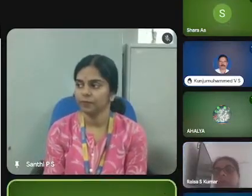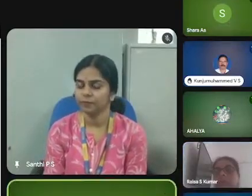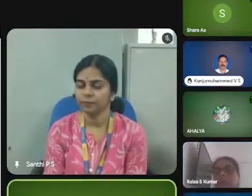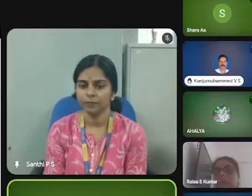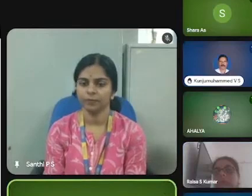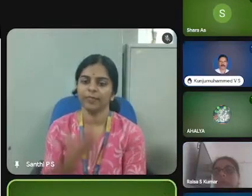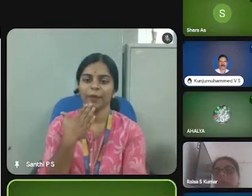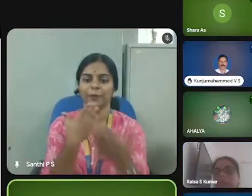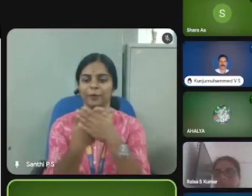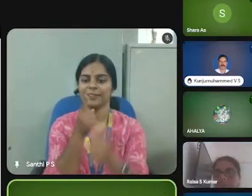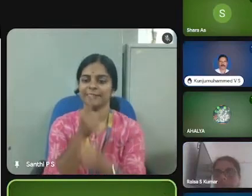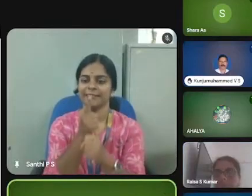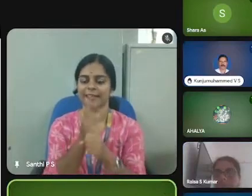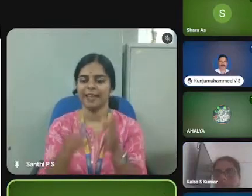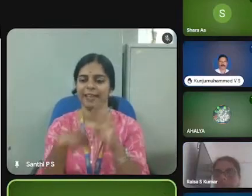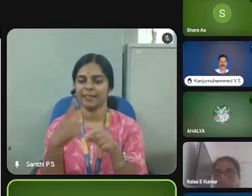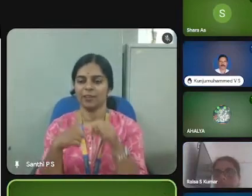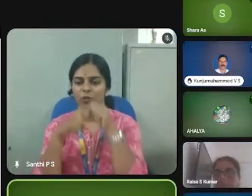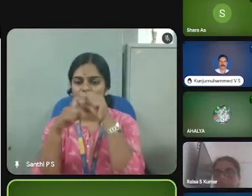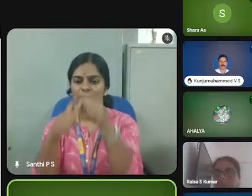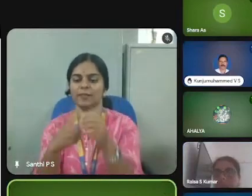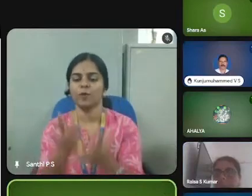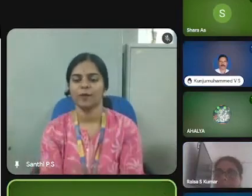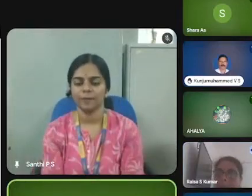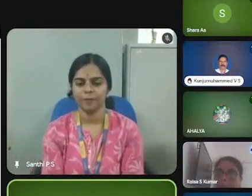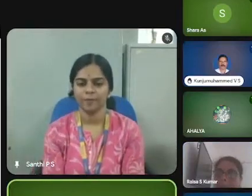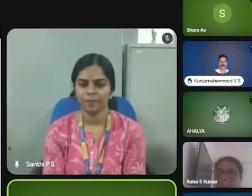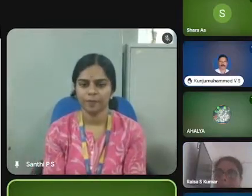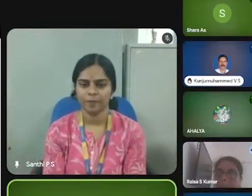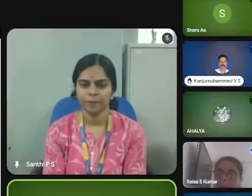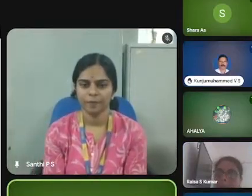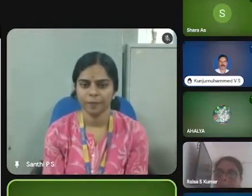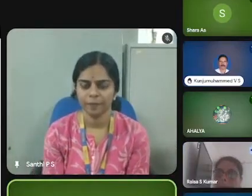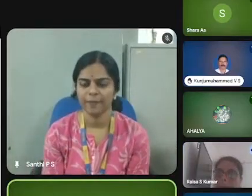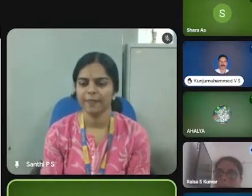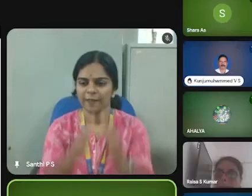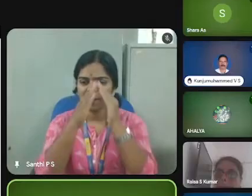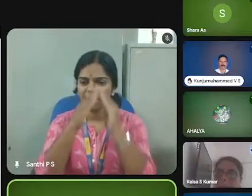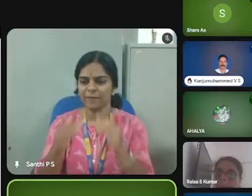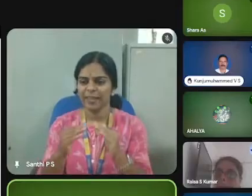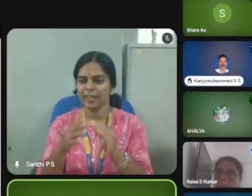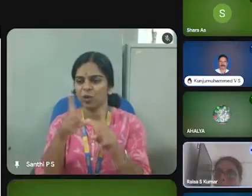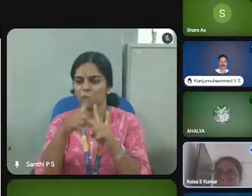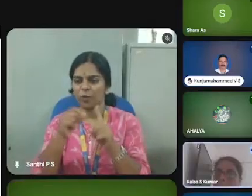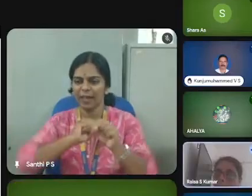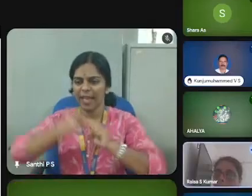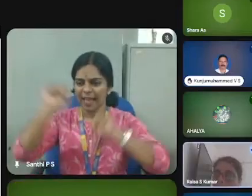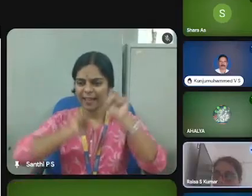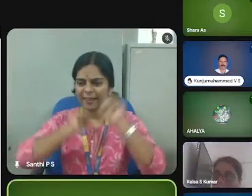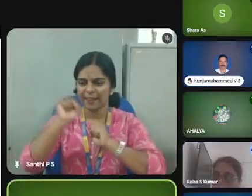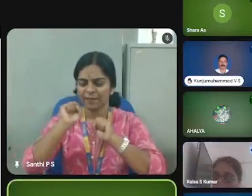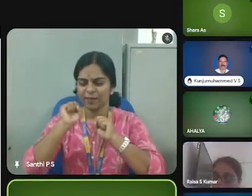താങ്ക് യു റൈസ മാം. അടുത്തൊരു ചോദ്യം ചാറ്റ് ബോക്സിൽ വന്നിട്ടുള്ളത്, വീട്ടിൽ ചെയ്യാൻ പറ്റുന്ന അറ്റൻഷൻ, കോൺസെൻട്രേഷൻ